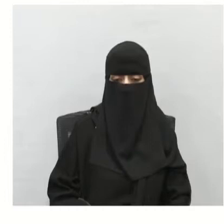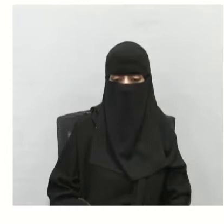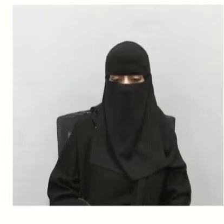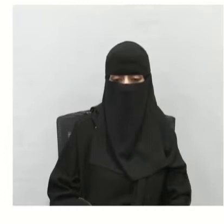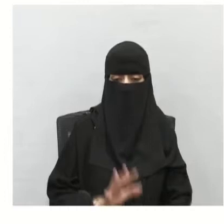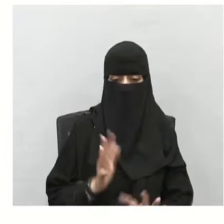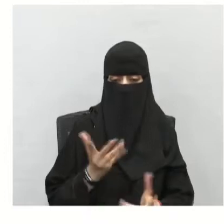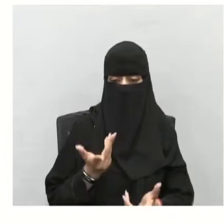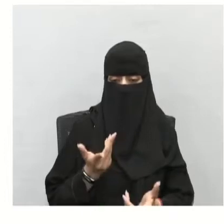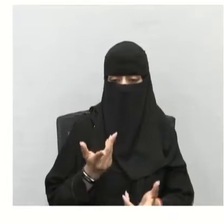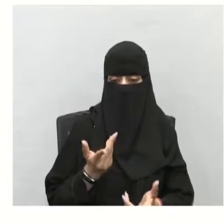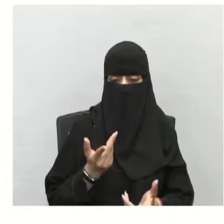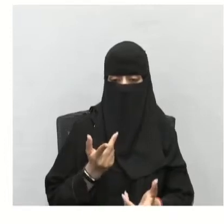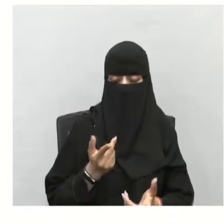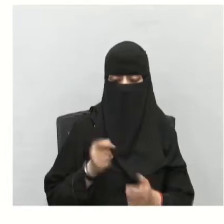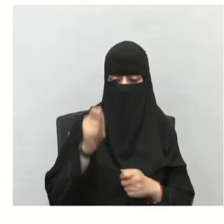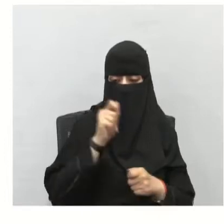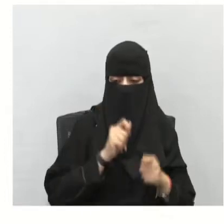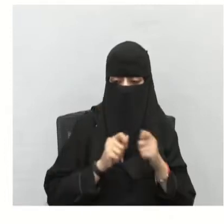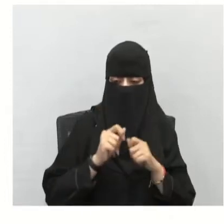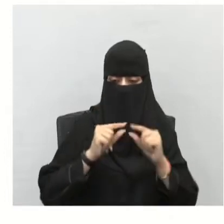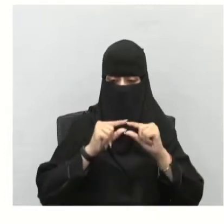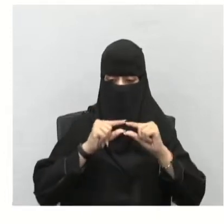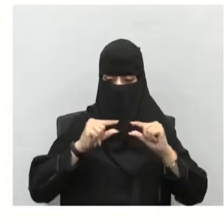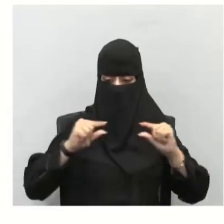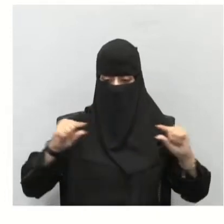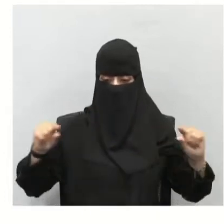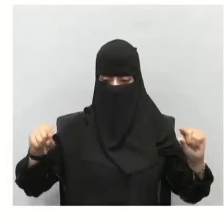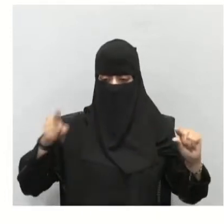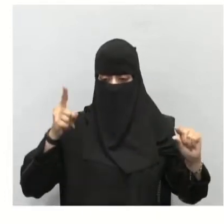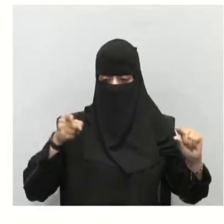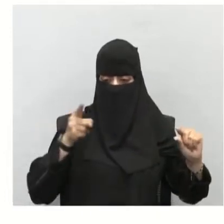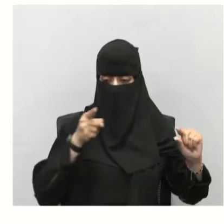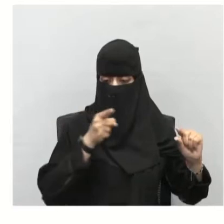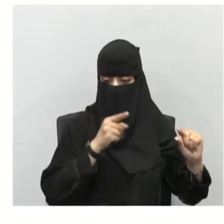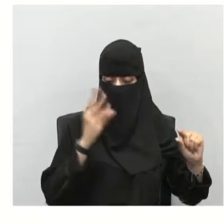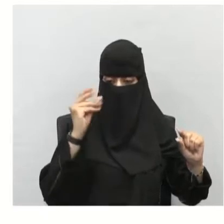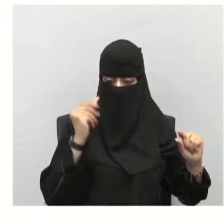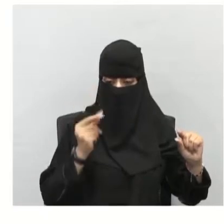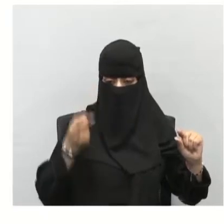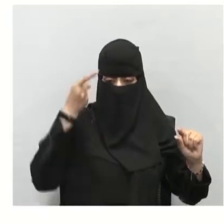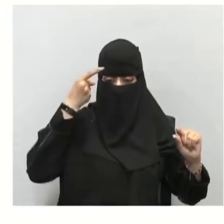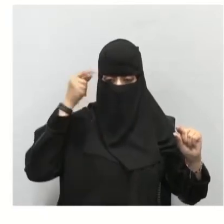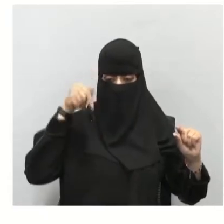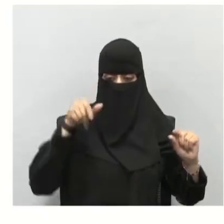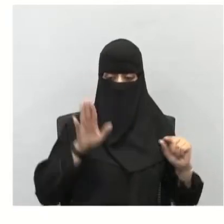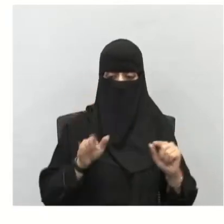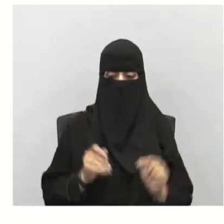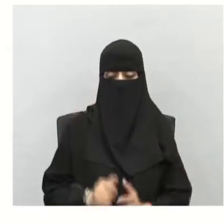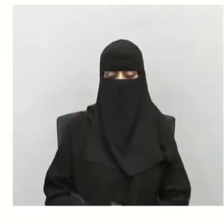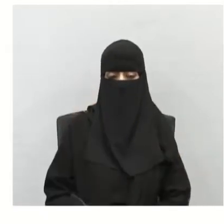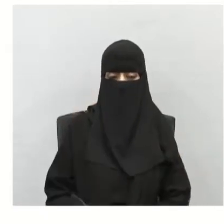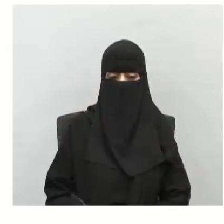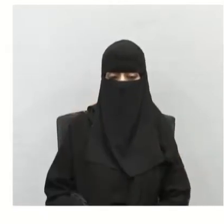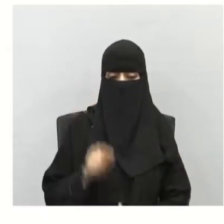ما رأيكم أن نستخدم خط الأعداد لكي نوجد هذا العدد؟ يلا لاحظوا معي خط الأعداد